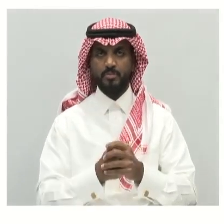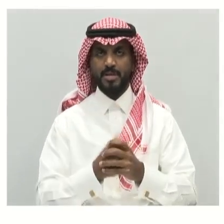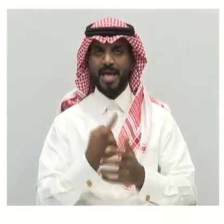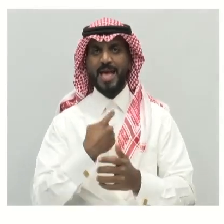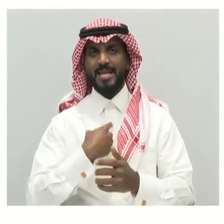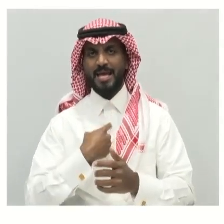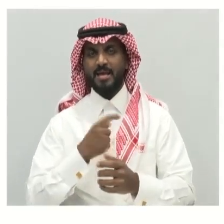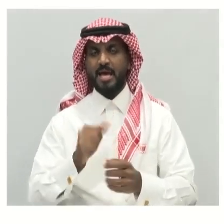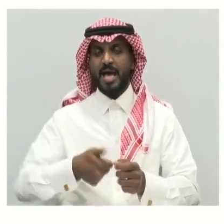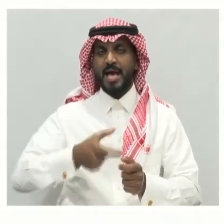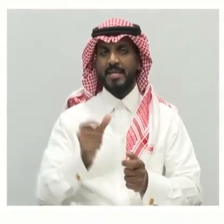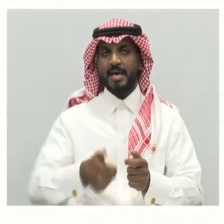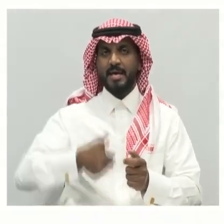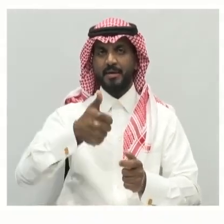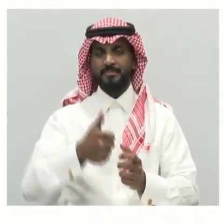انا